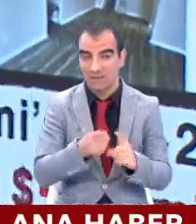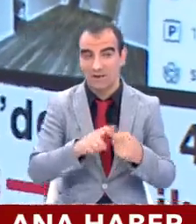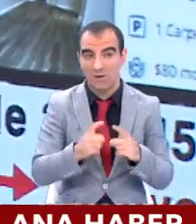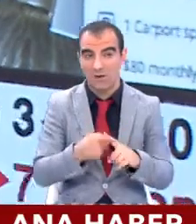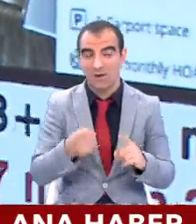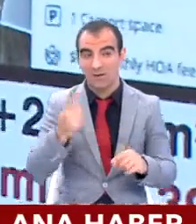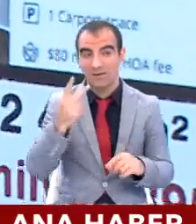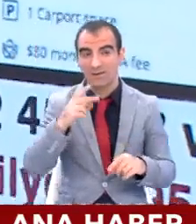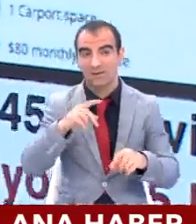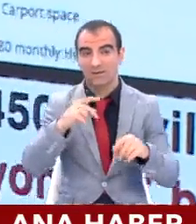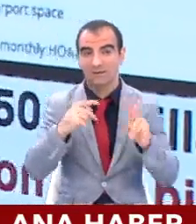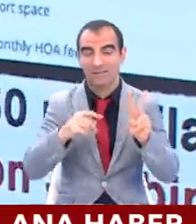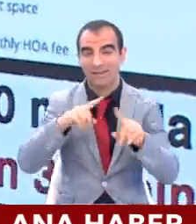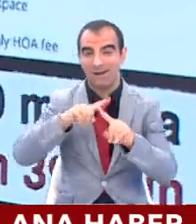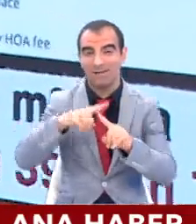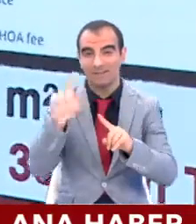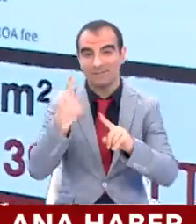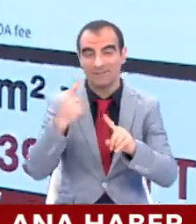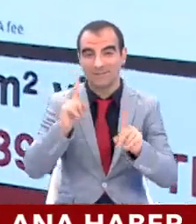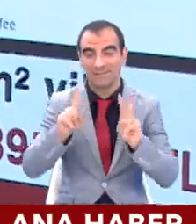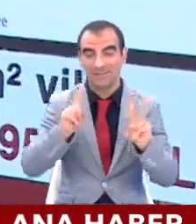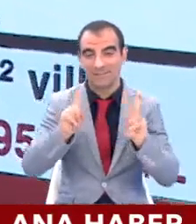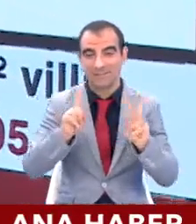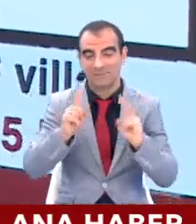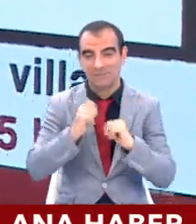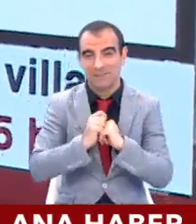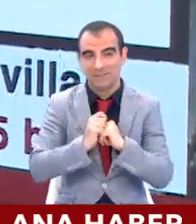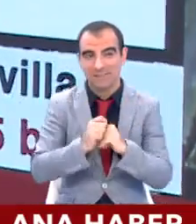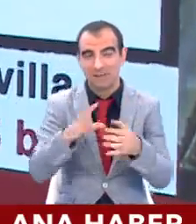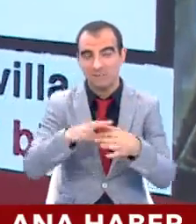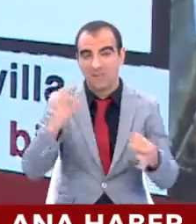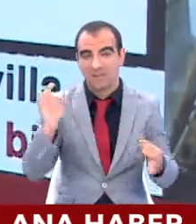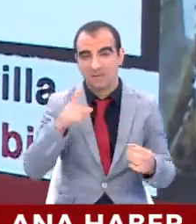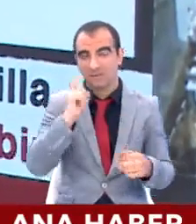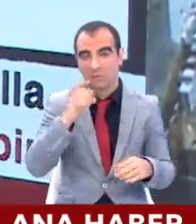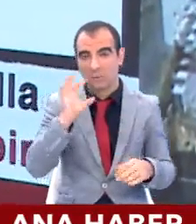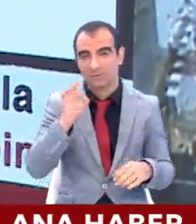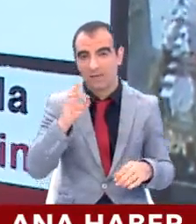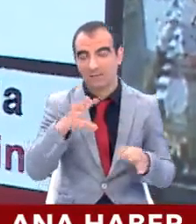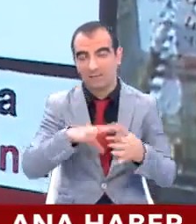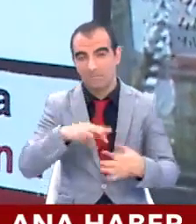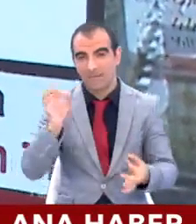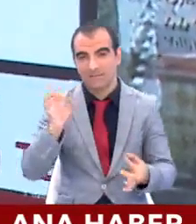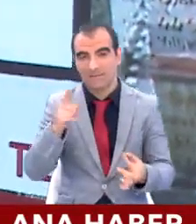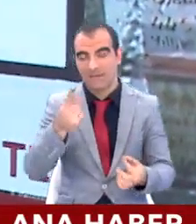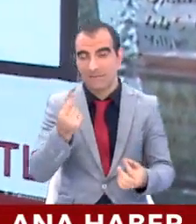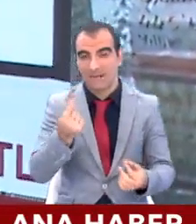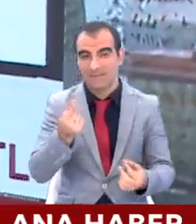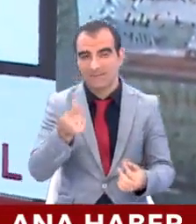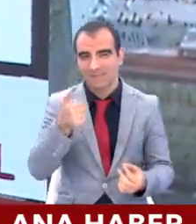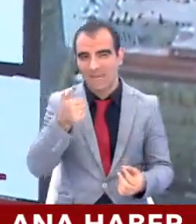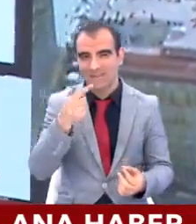O da sayısı iki artı 1 metrekaresi net 90 metre kare fiyatı